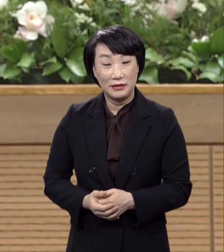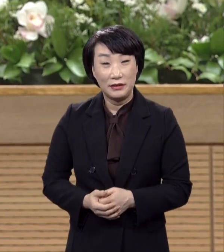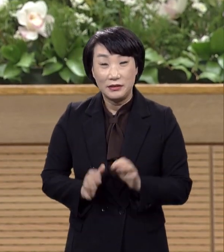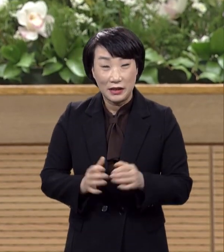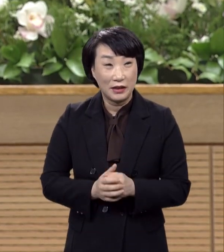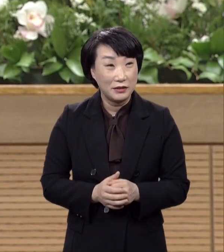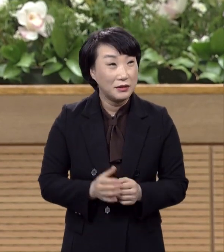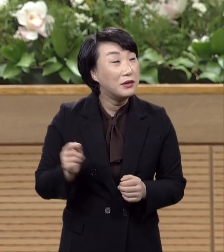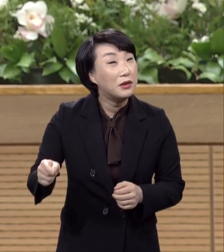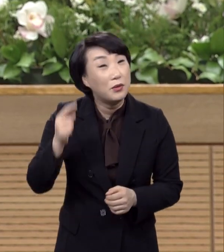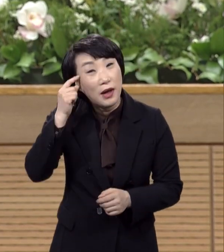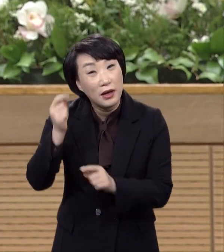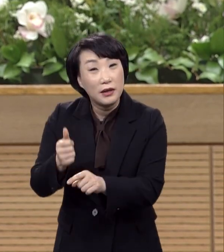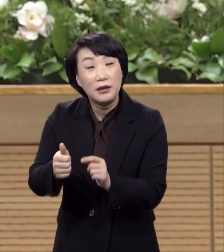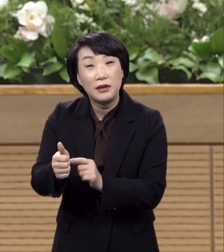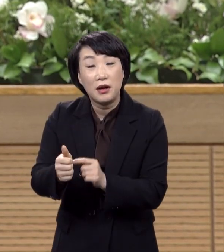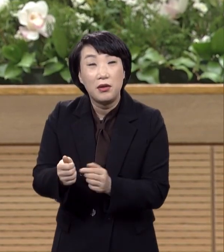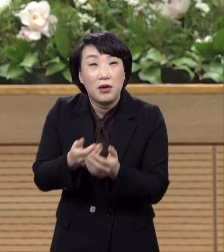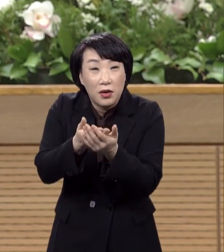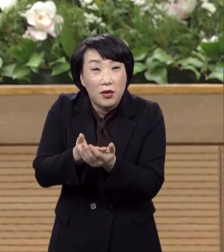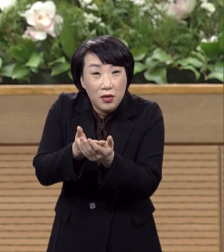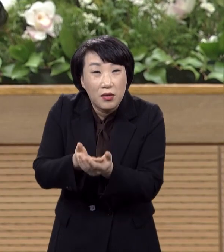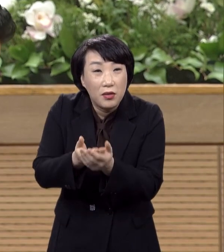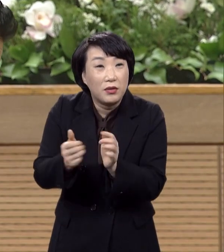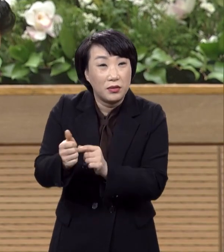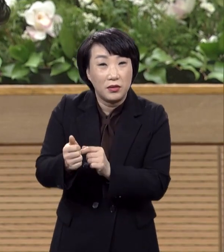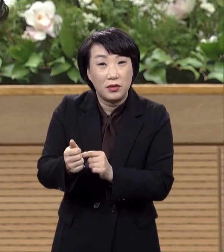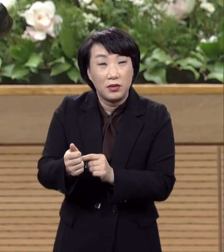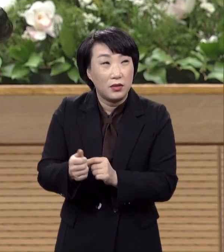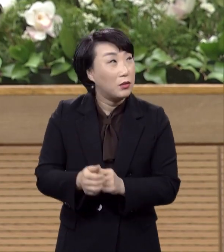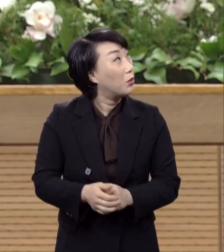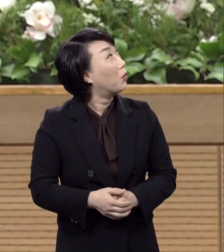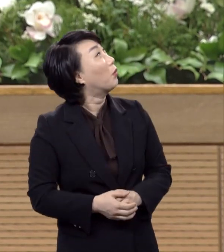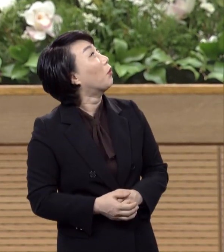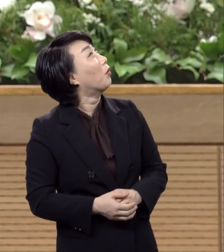그래서 구걸해서 얻어먹는 사람이니까 이렇게 쳐다봅니다.